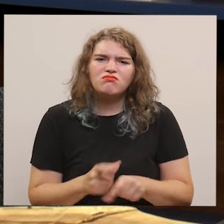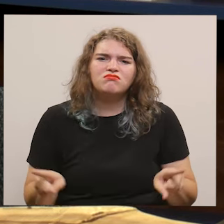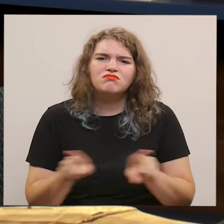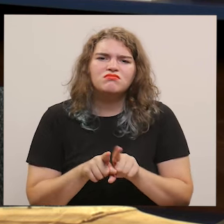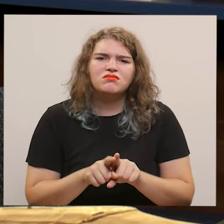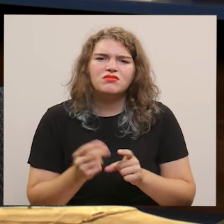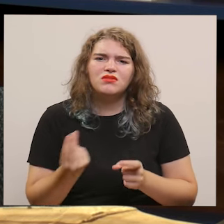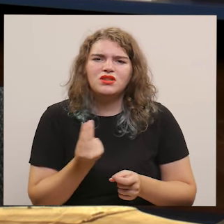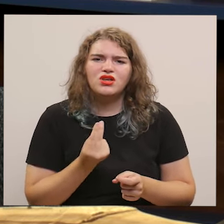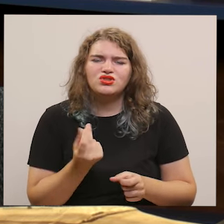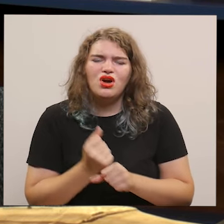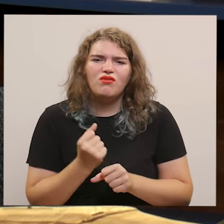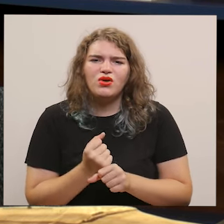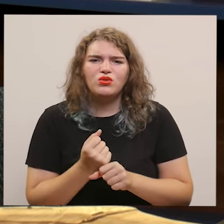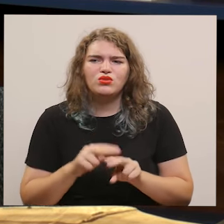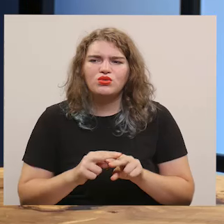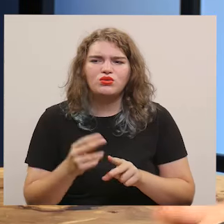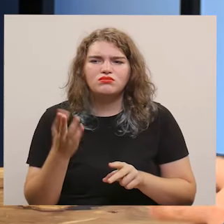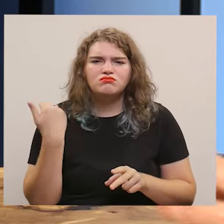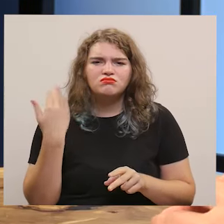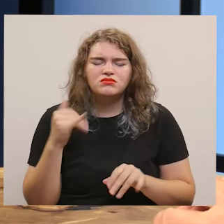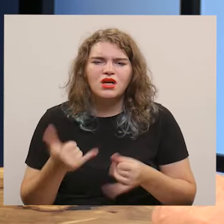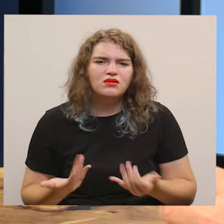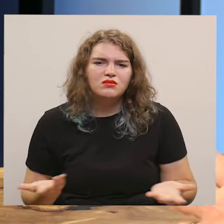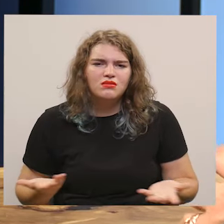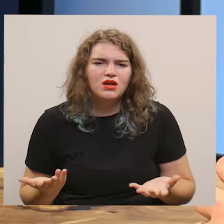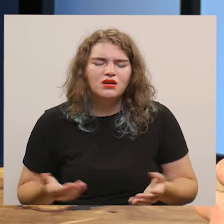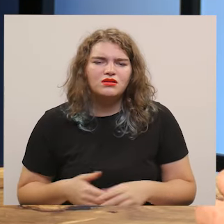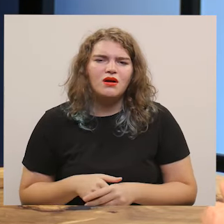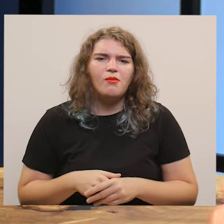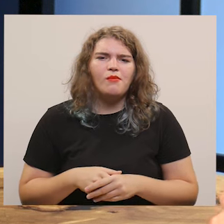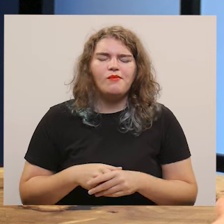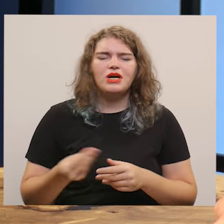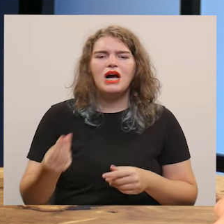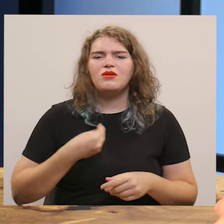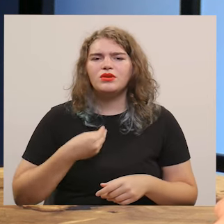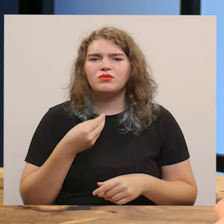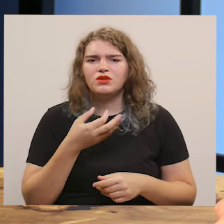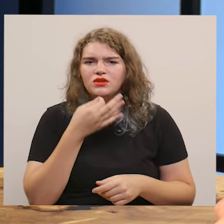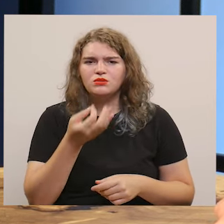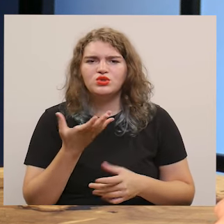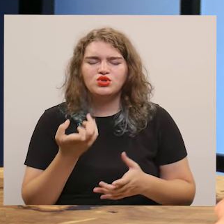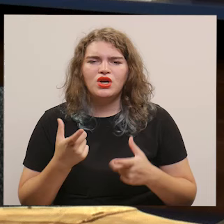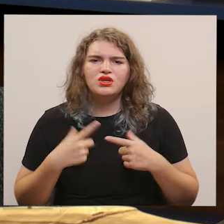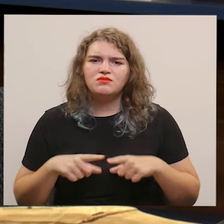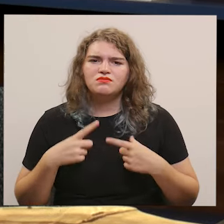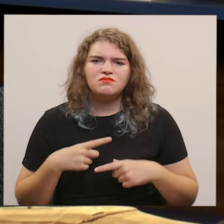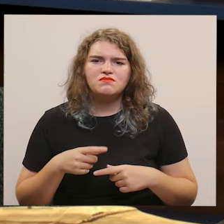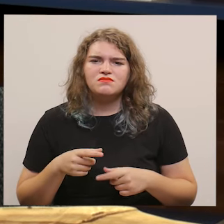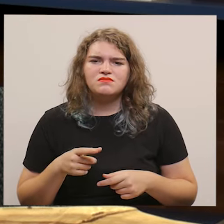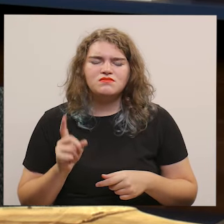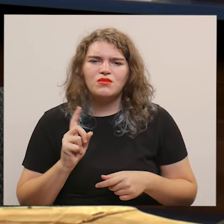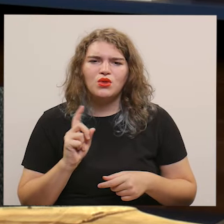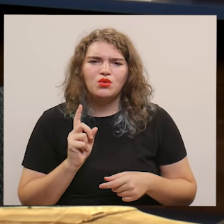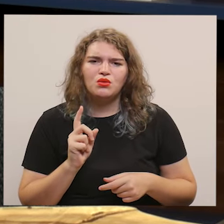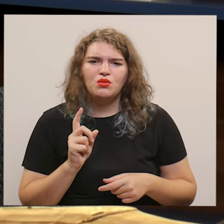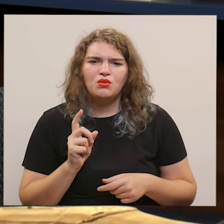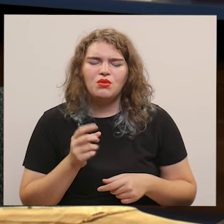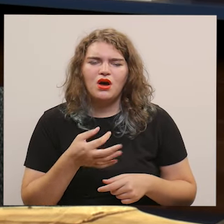ce a îndrăznit să facă ce a făcut. Și ai primit răspunsul pe care l-așteptai, de care nu, aveai nevoie? Nu, am primit un